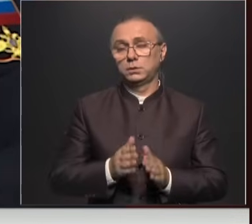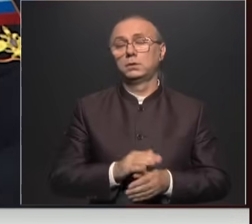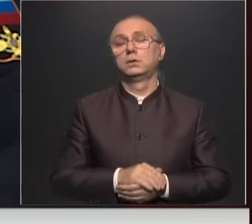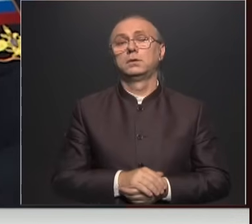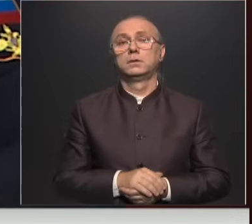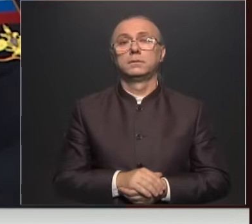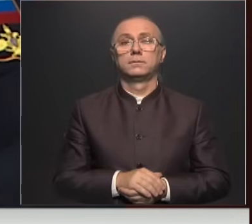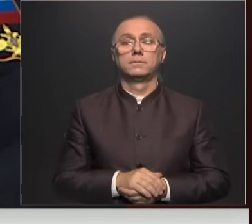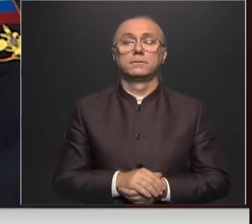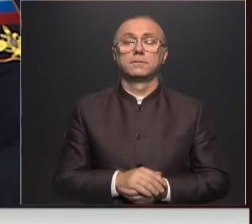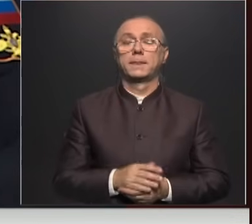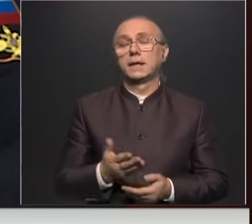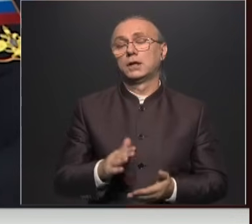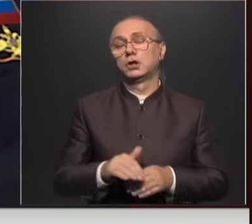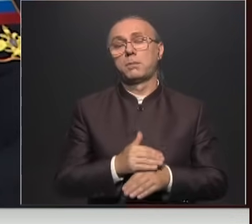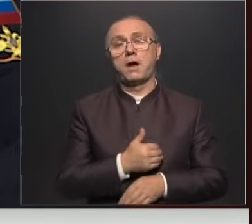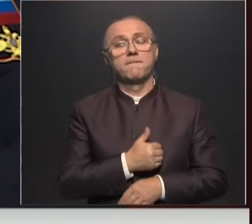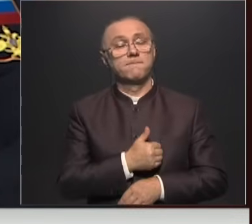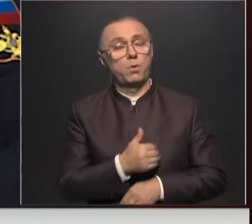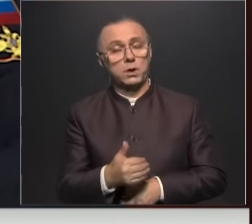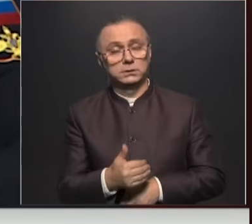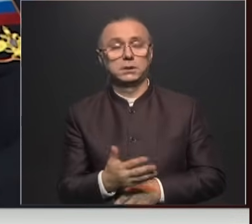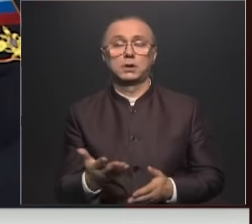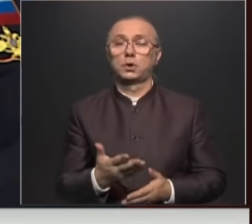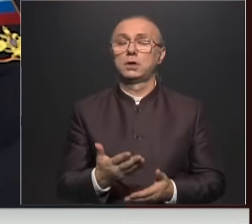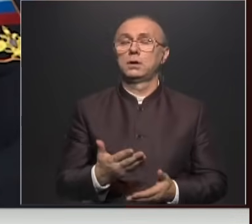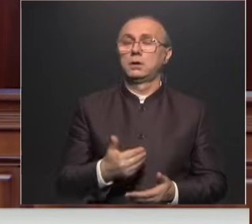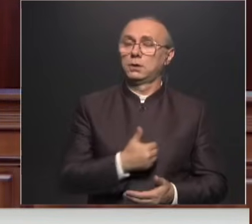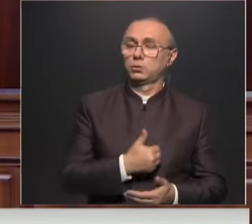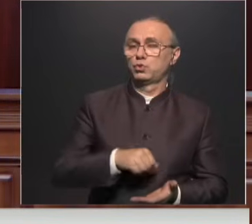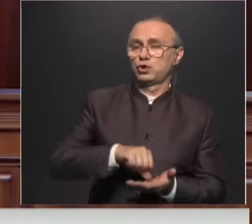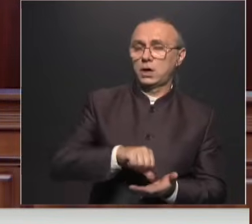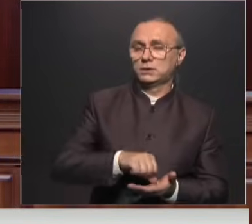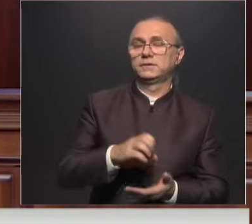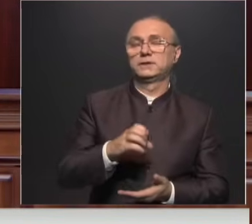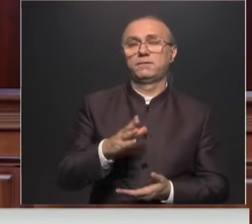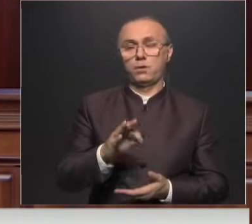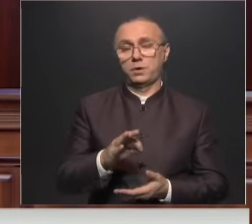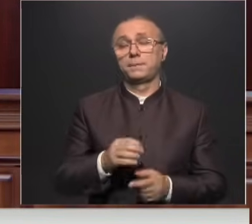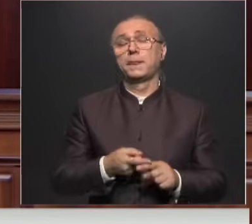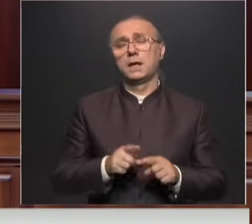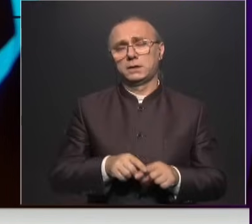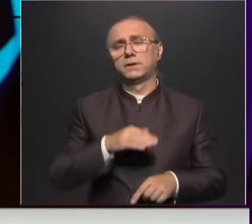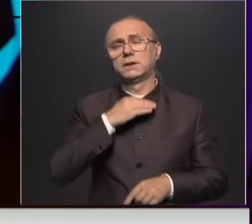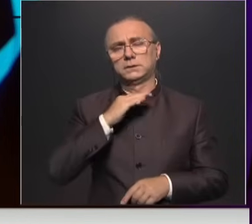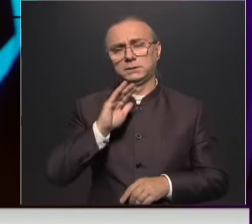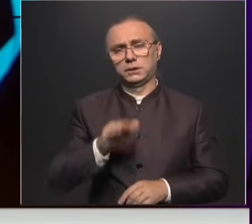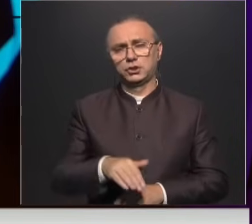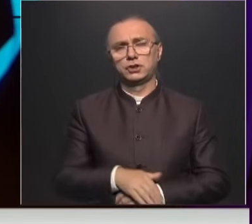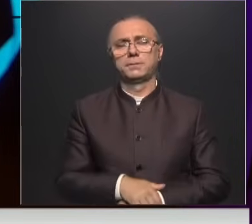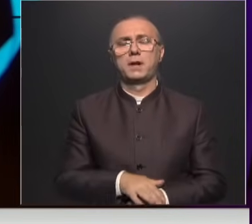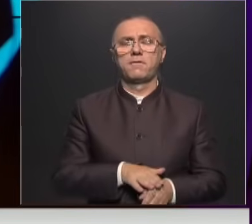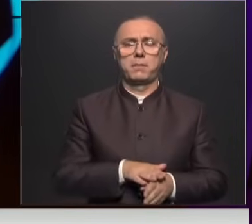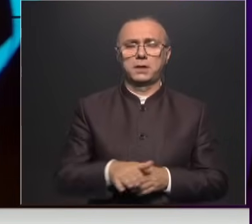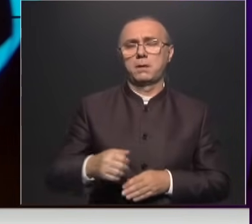сил, а также добровольцев, принявших решение участвовать в специальной военной операции, достаточно для выполнения возложенных задач.